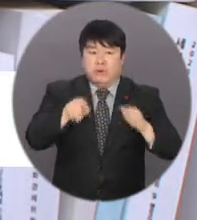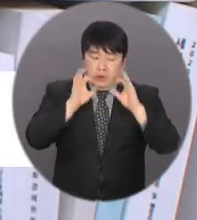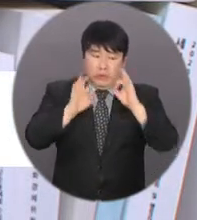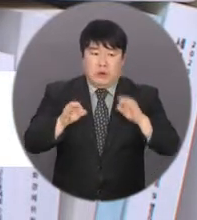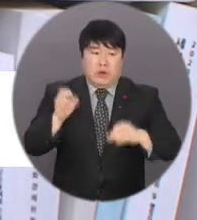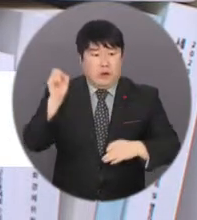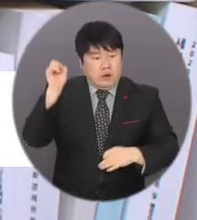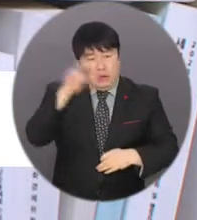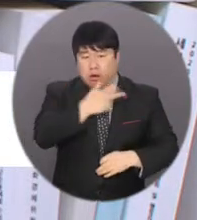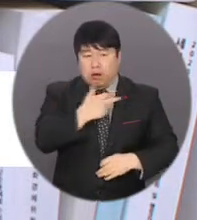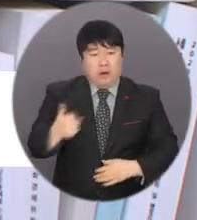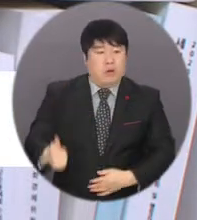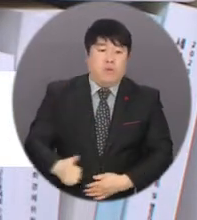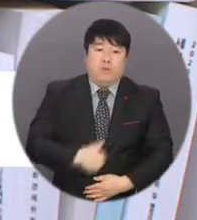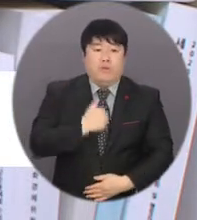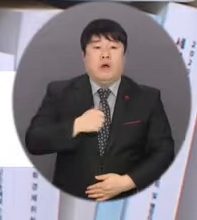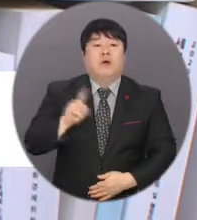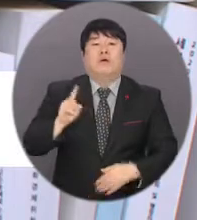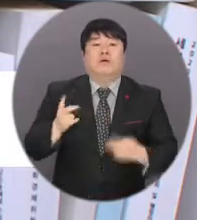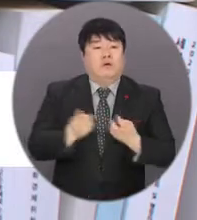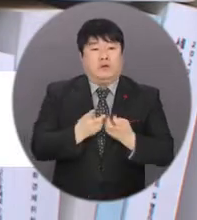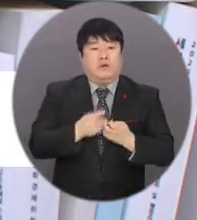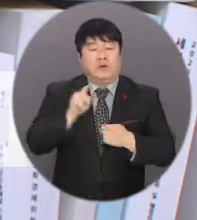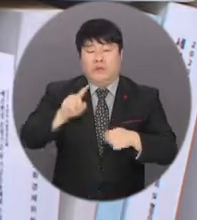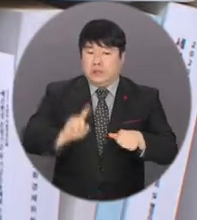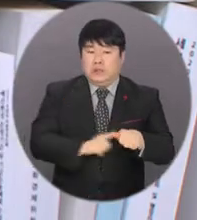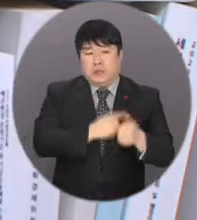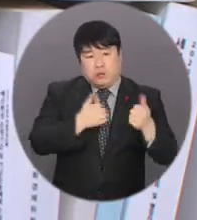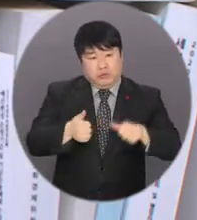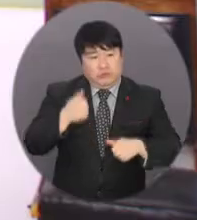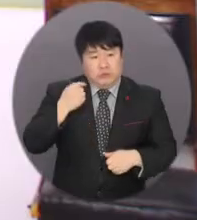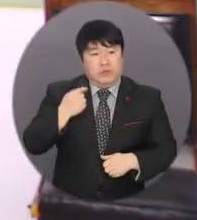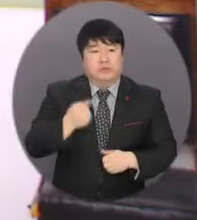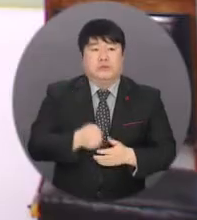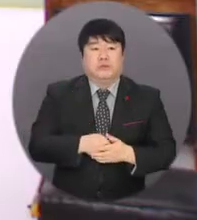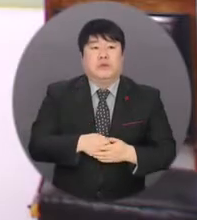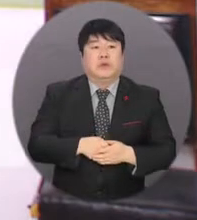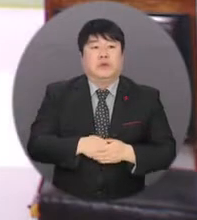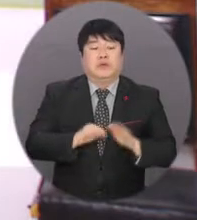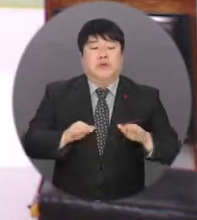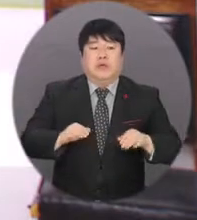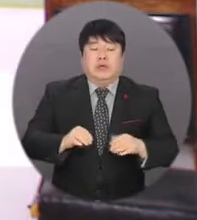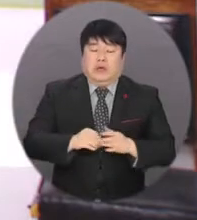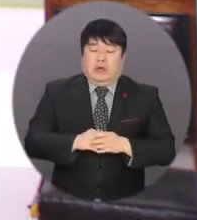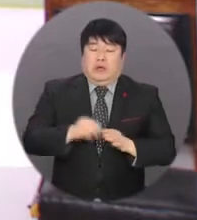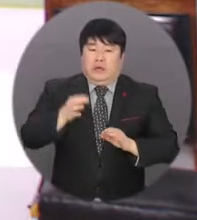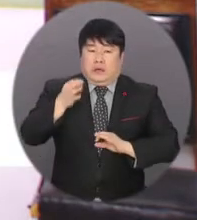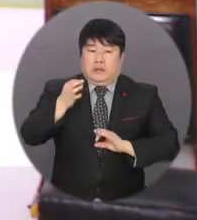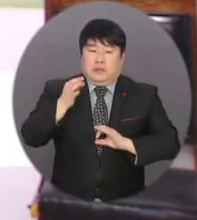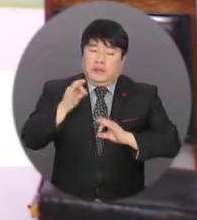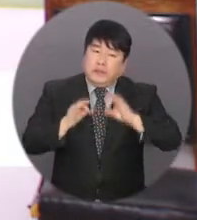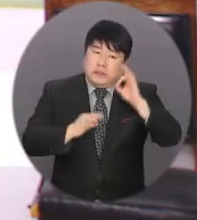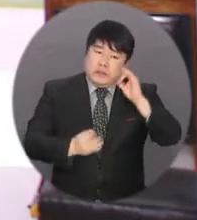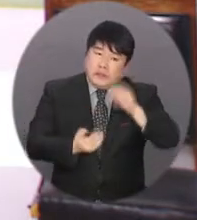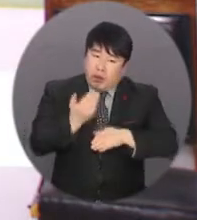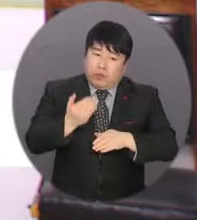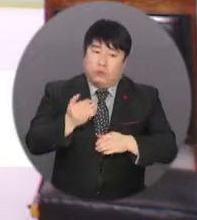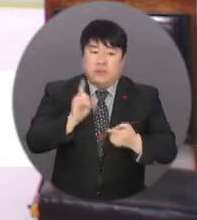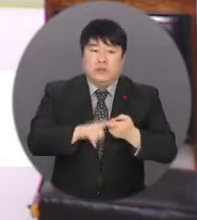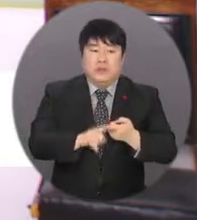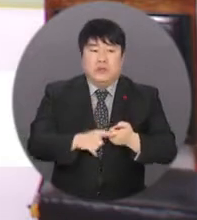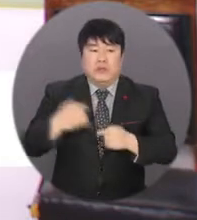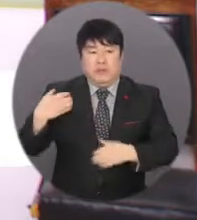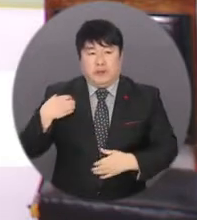보니까 갑자기 성질이 나버리는 거예요. 어떻게 그게 자연사입니까? 그 불미스러운 일이 발생한 데 대해서 그